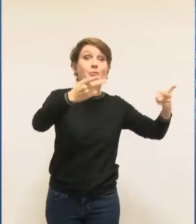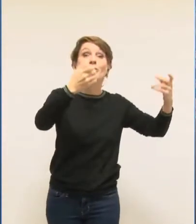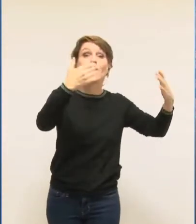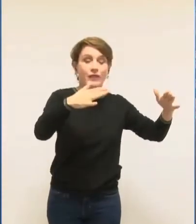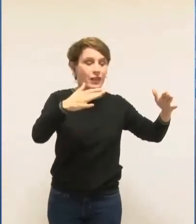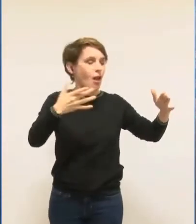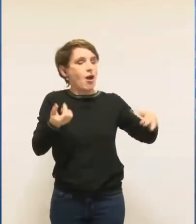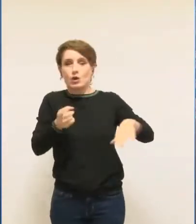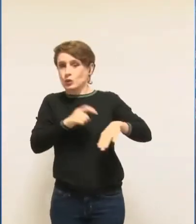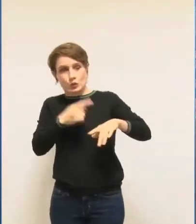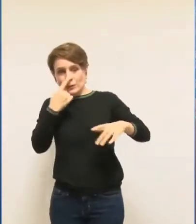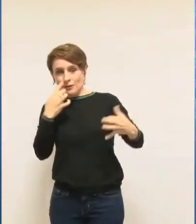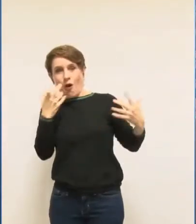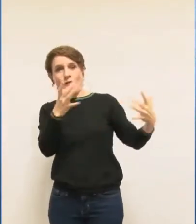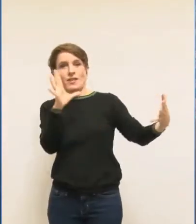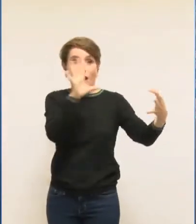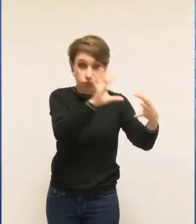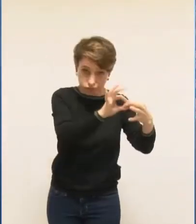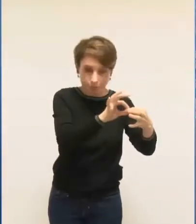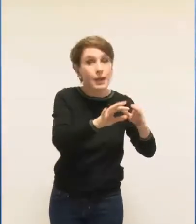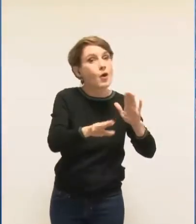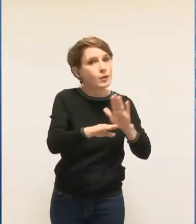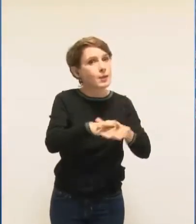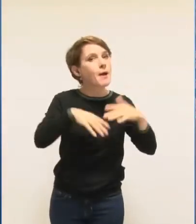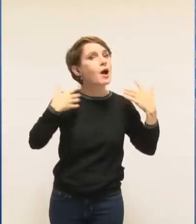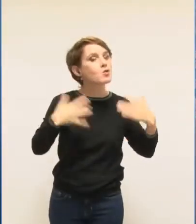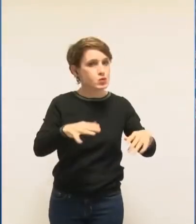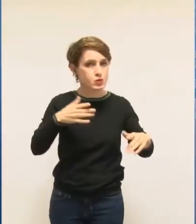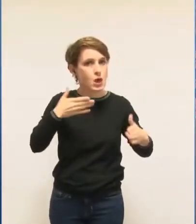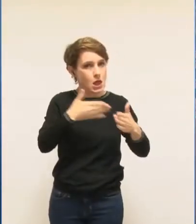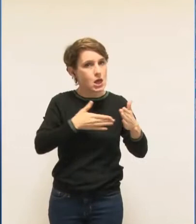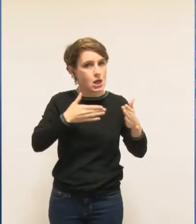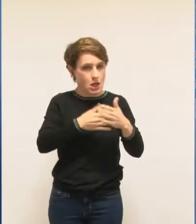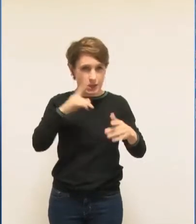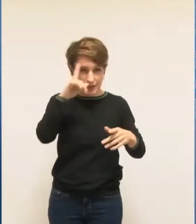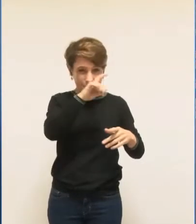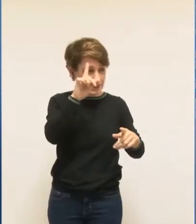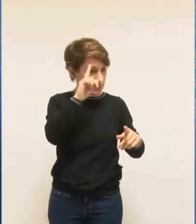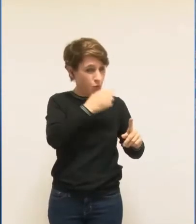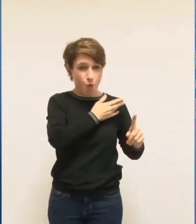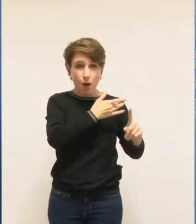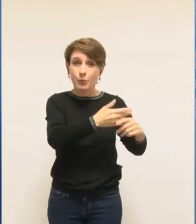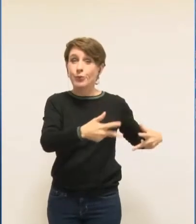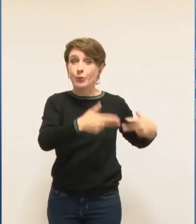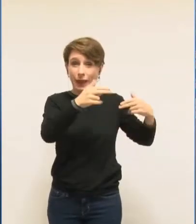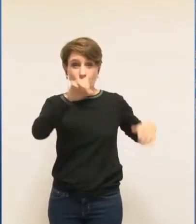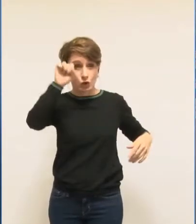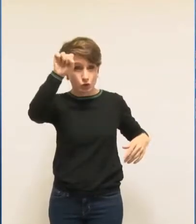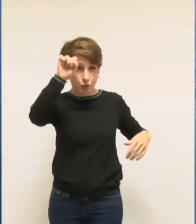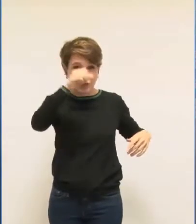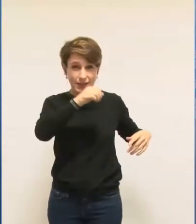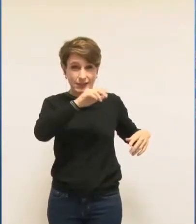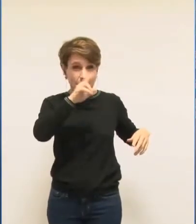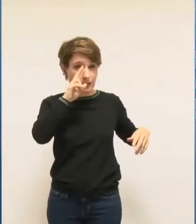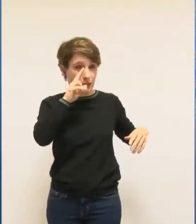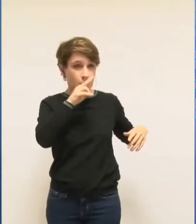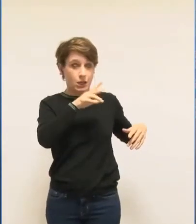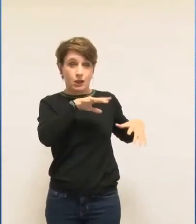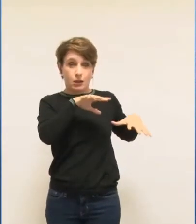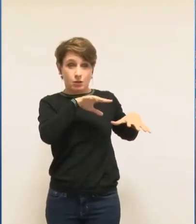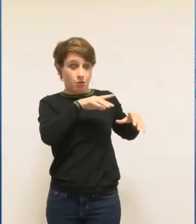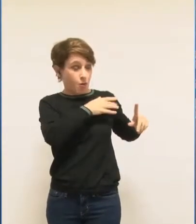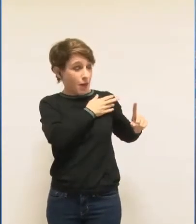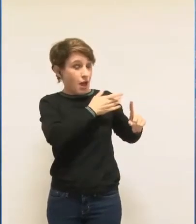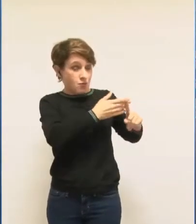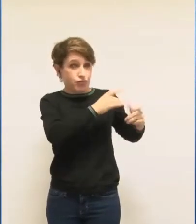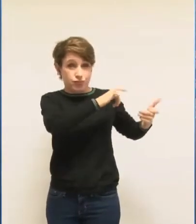pas fait sans mal. Les ruines qu'ont laissées les années soviétiques allaient être difficiles à surmonter sans l'aide internationale.